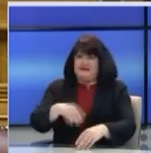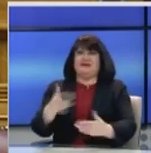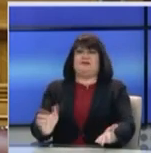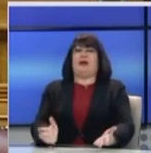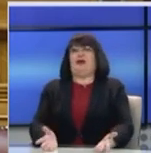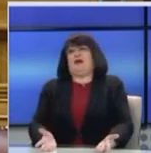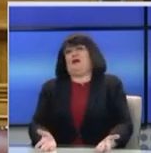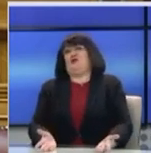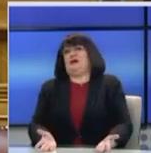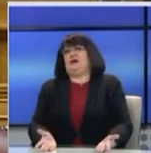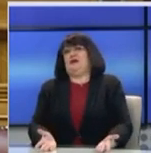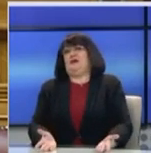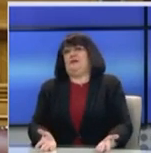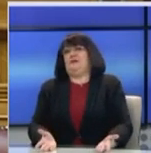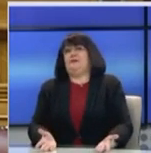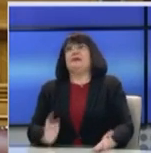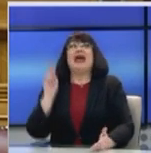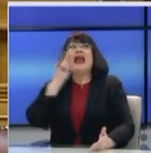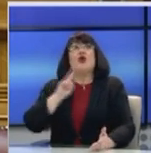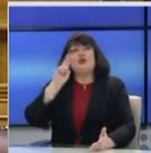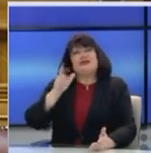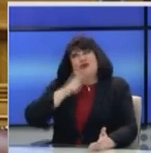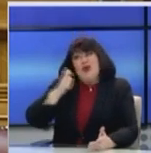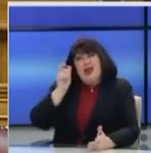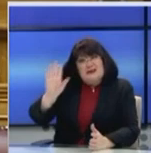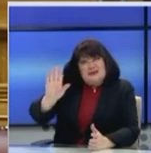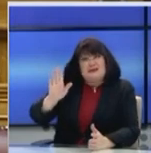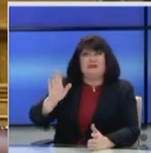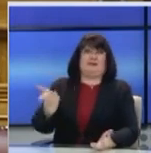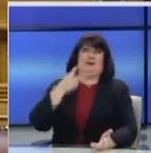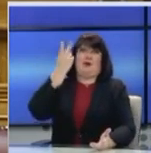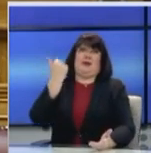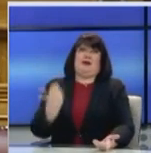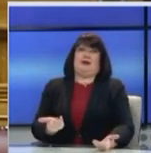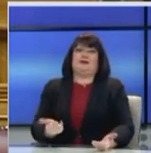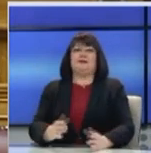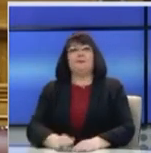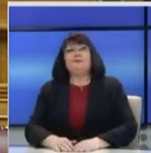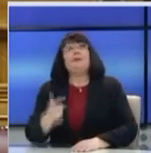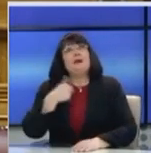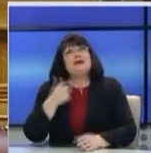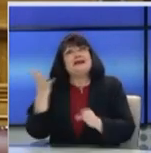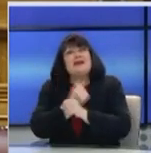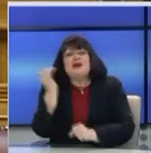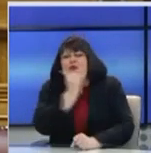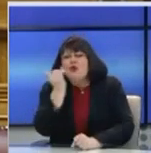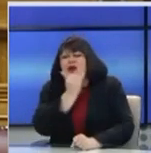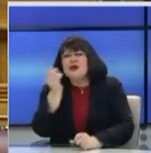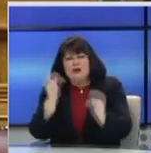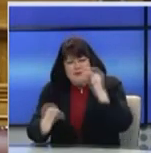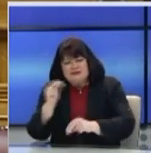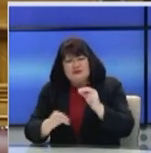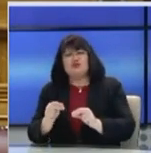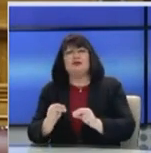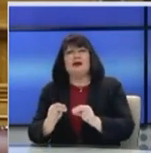λοιπόν. Κύριε Ραγκούση, δεν έχετε το λόγο. Και καλά κάνατε και τα ψηφίσατε, διότι καταφέραμε με πολύ μεγάλη ταχύτητα